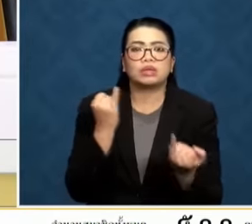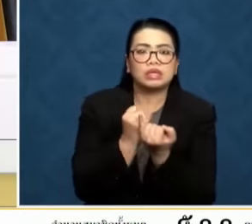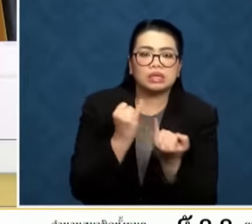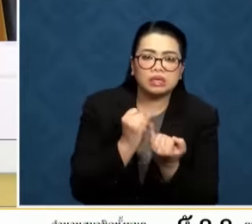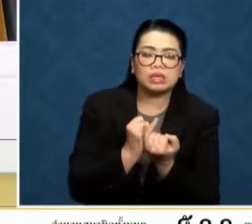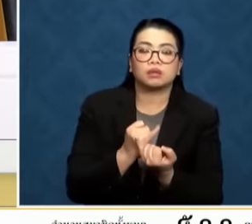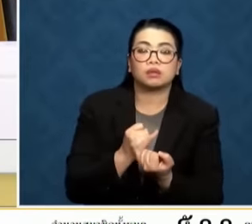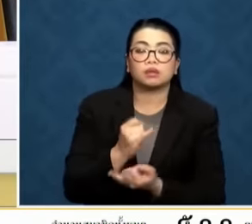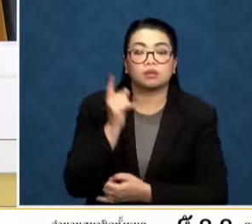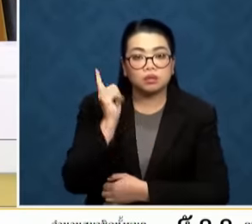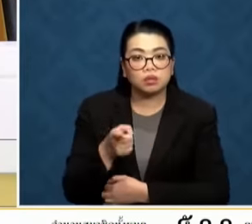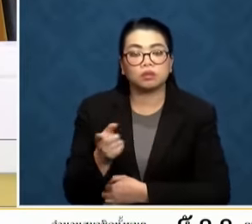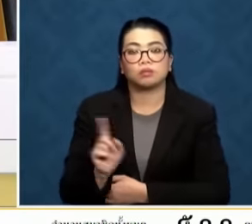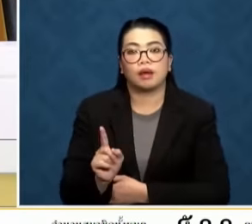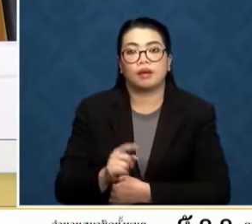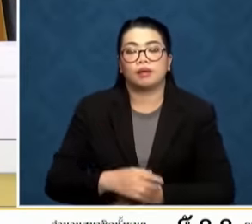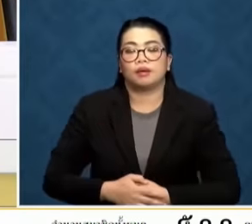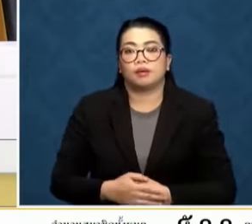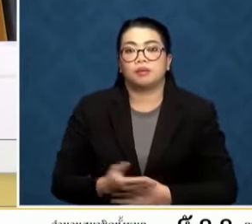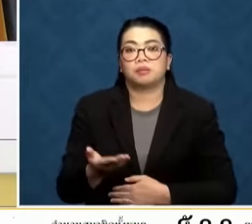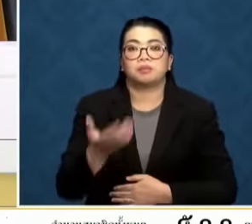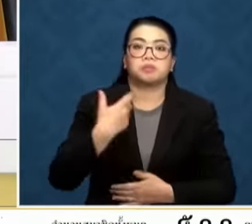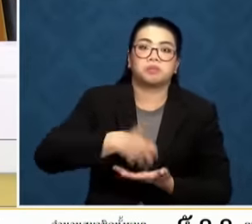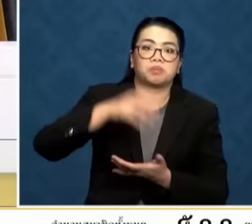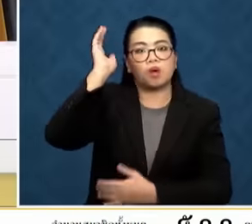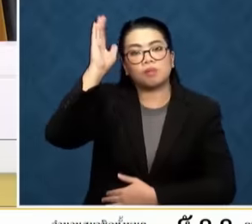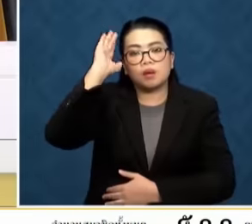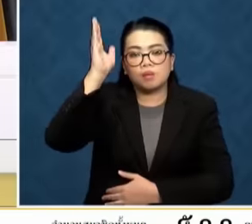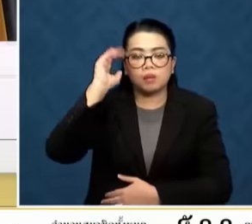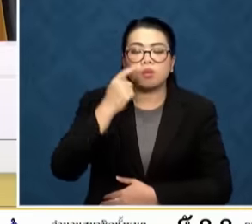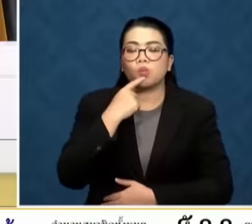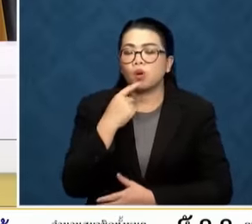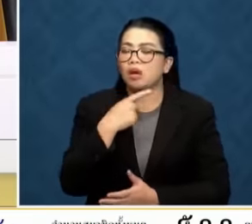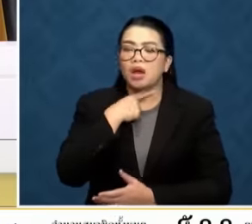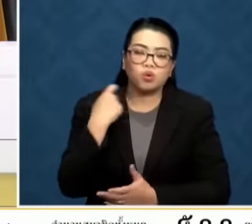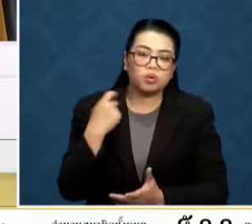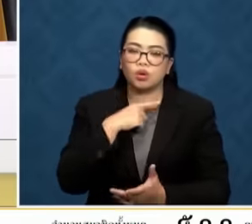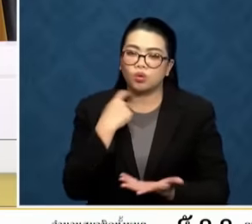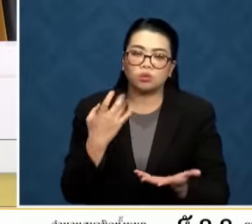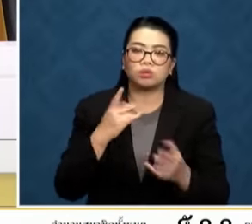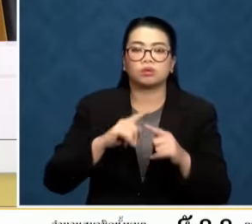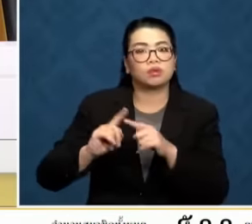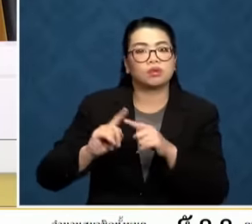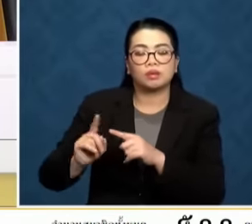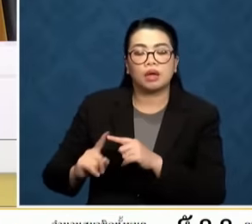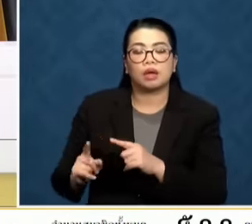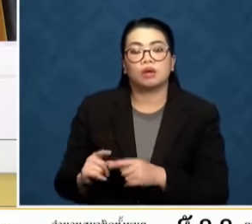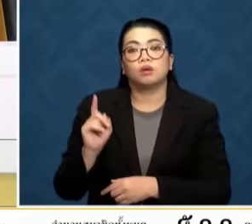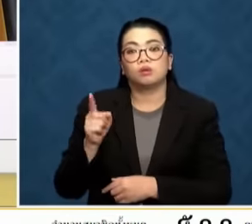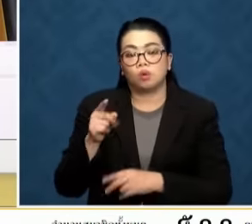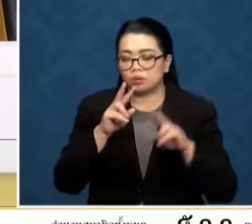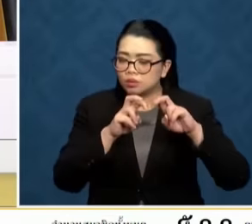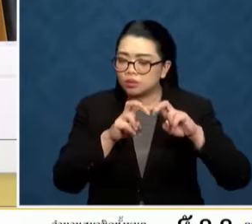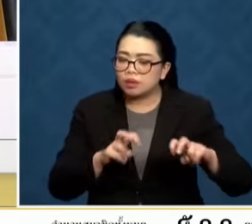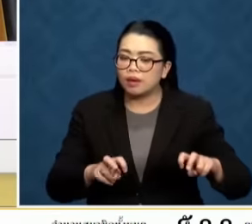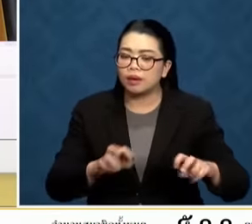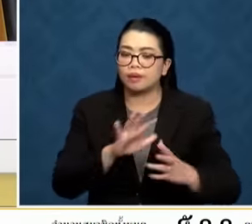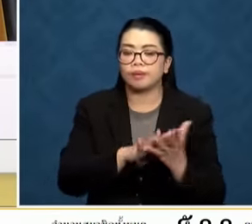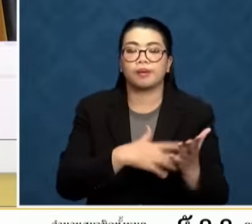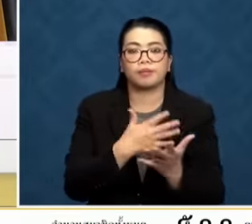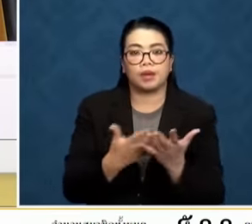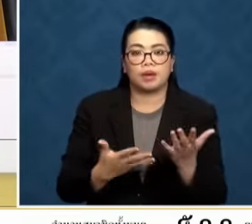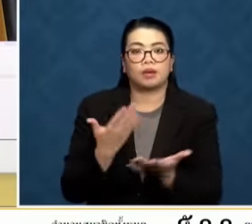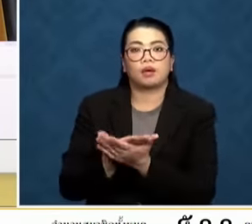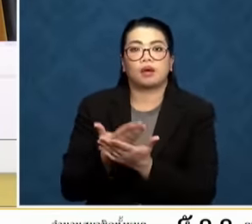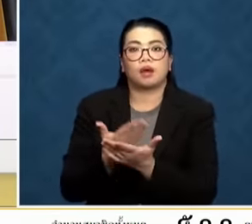ไม่ท่านที่อภิปรายต่างๆก็น่าจะได้ศึกษาแผนการคลังระยะ